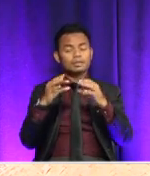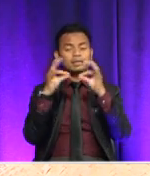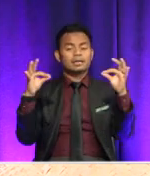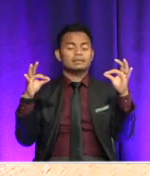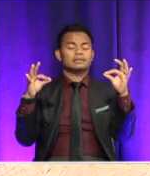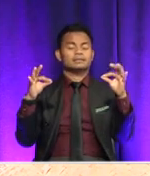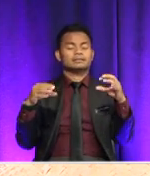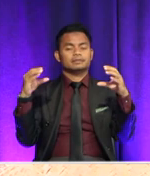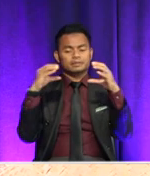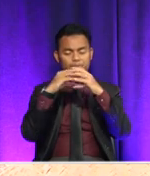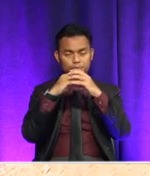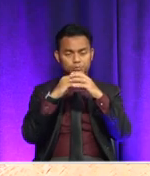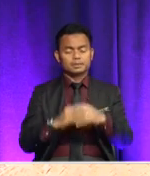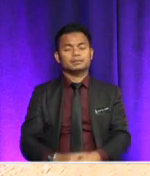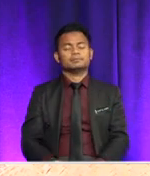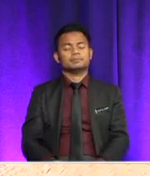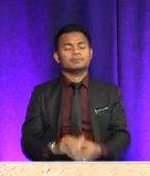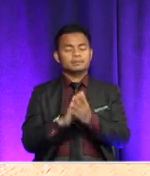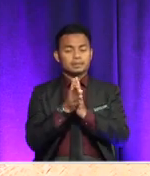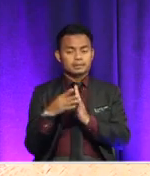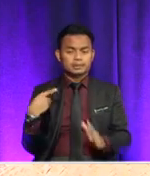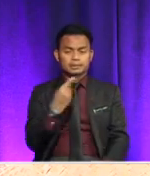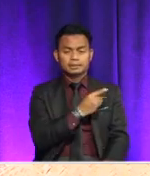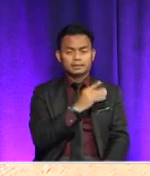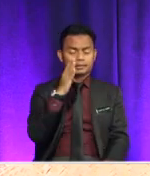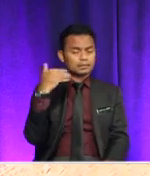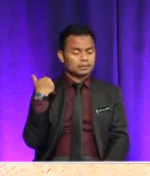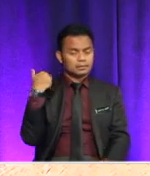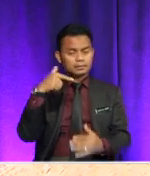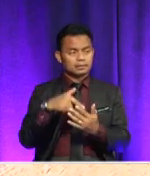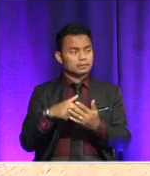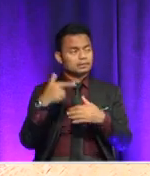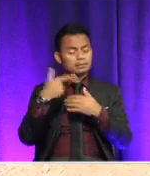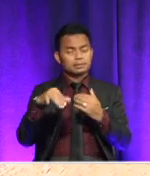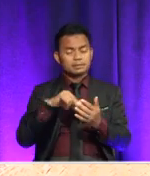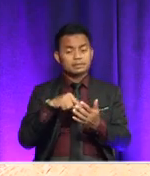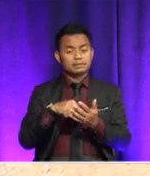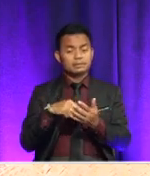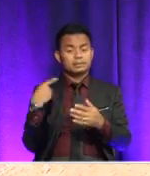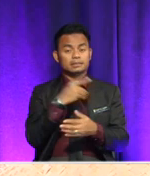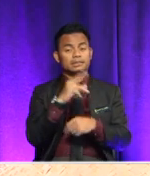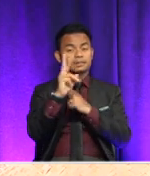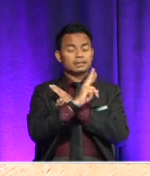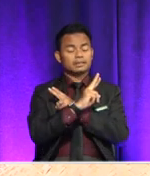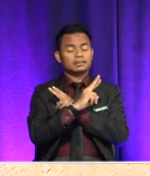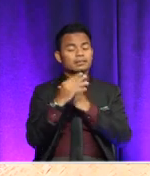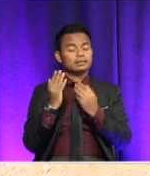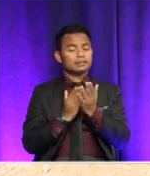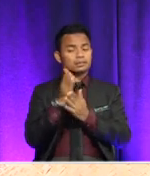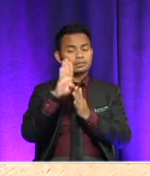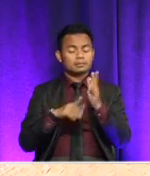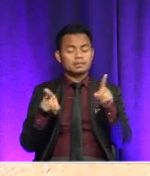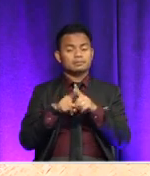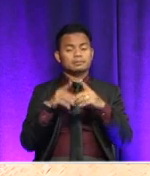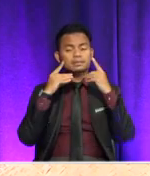gabungan dan sebagainya jadi kita akan ada lagi fokusnya tapi kita berhenti ketika terus kamu sama kami tentunya